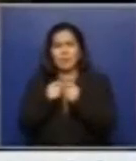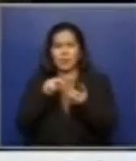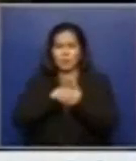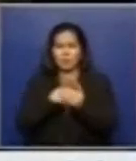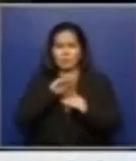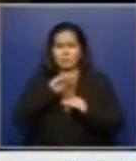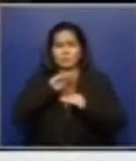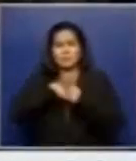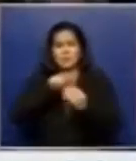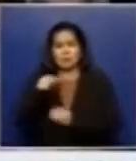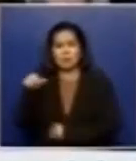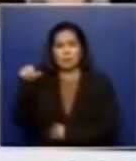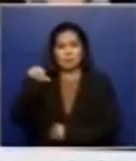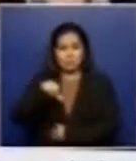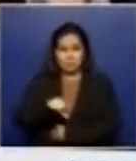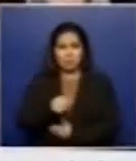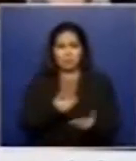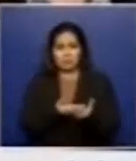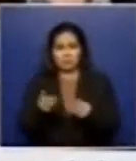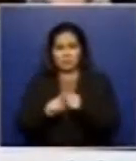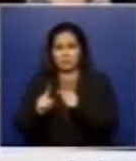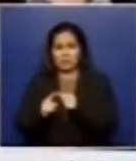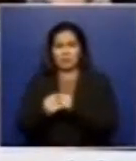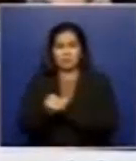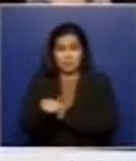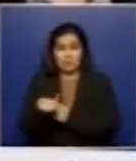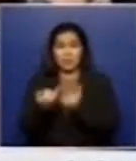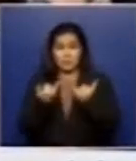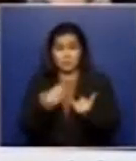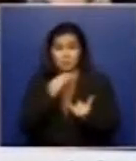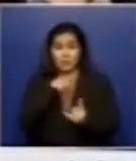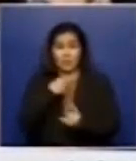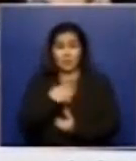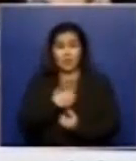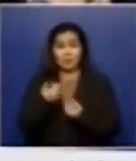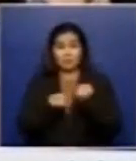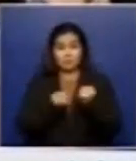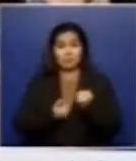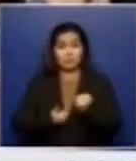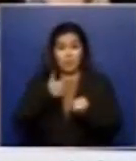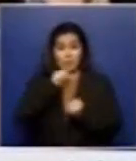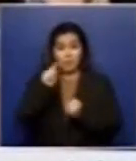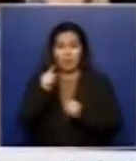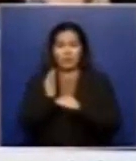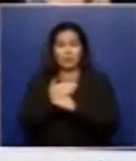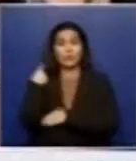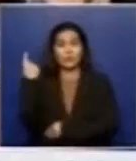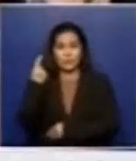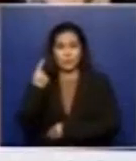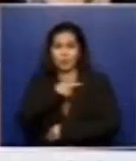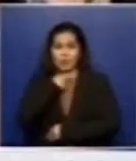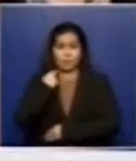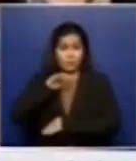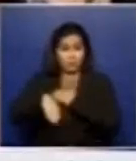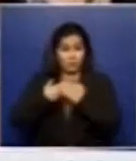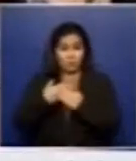จแย่แรงซื้อลดลงและสำหรับคนที่อยากได้รถในวันนี้ขอบอกข่าวดีครับว่าธุรกิจท่องเที่ยวเจ๊งหมดแล้ว